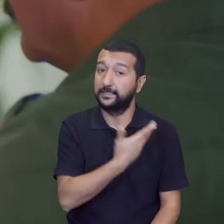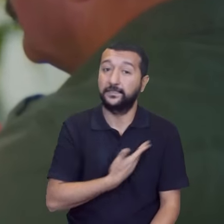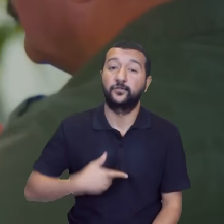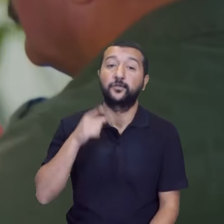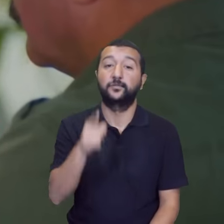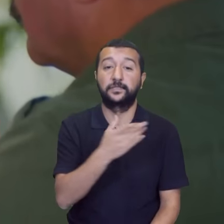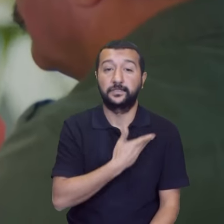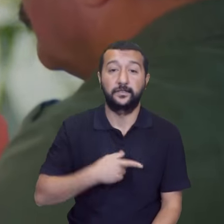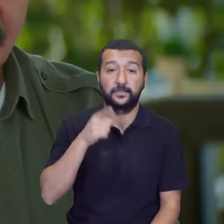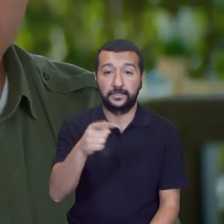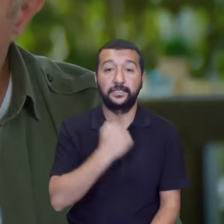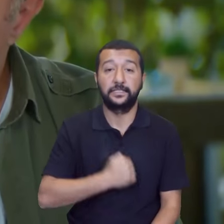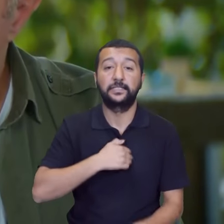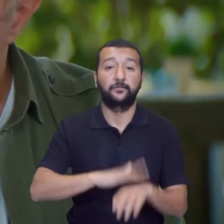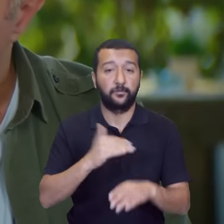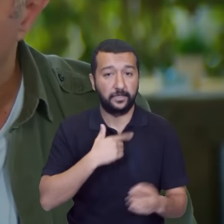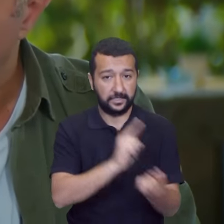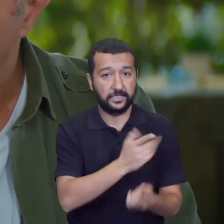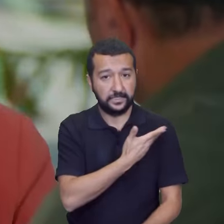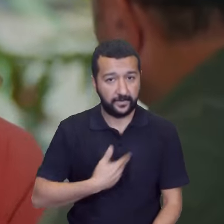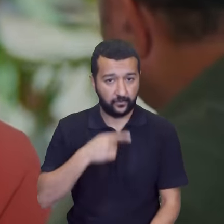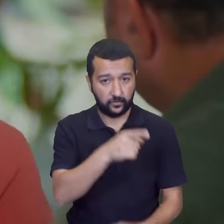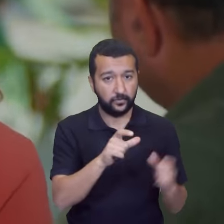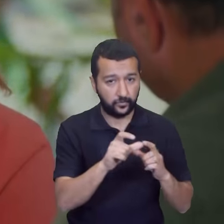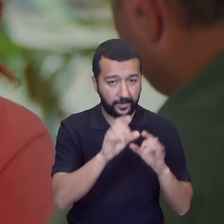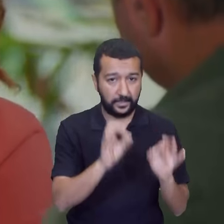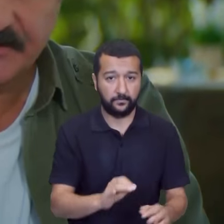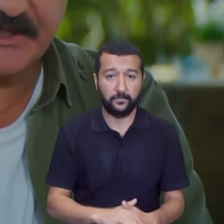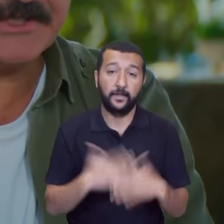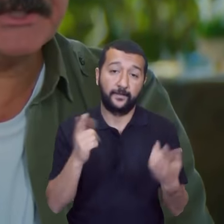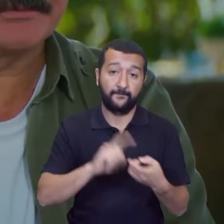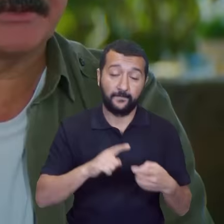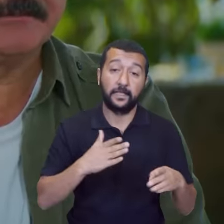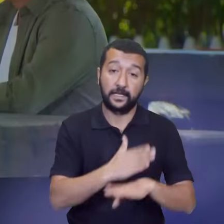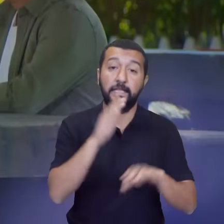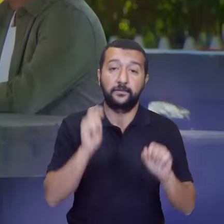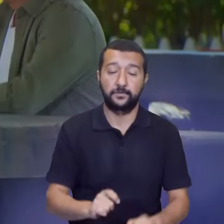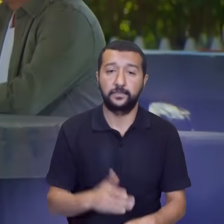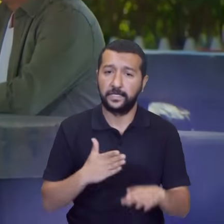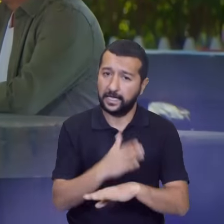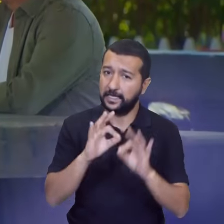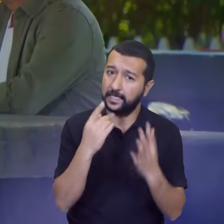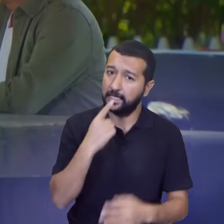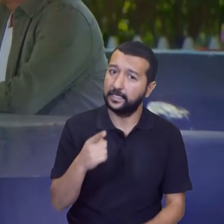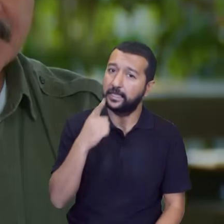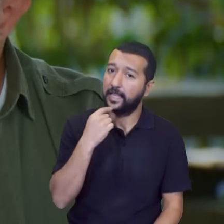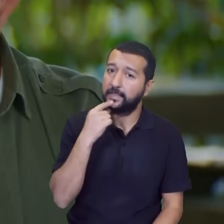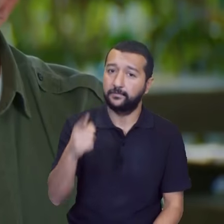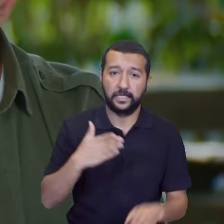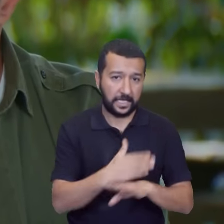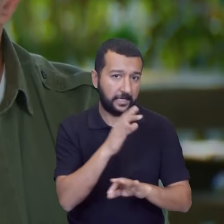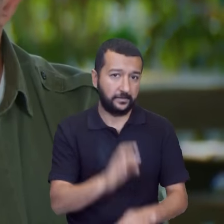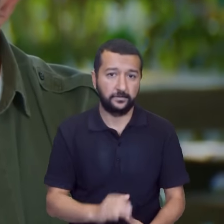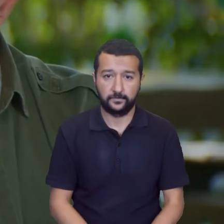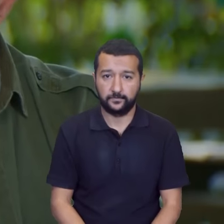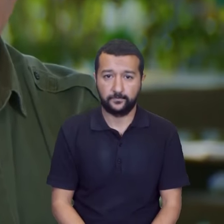Seviyorum, seviyorum. Kızma. Ben de seviyorum Spangile. Ve gereğini yapacağım. Gereği derken frambuazım? Gereği